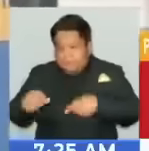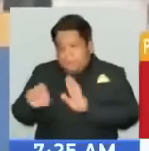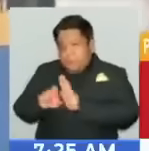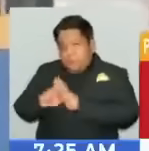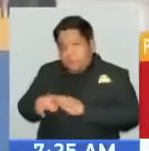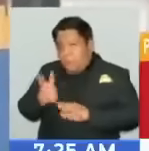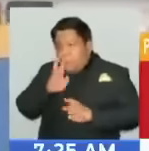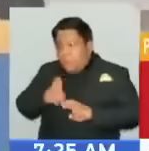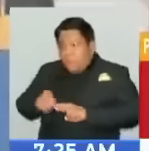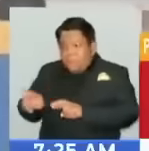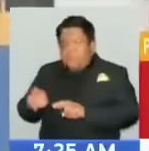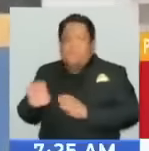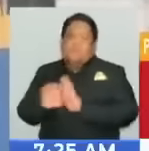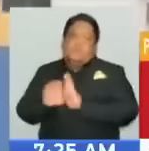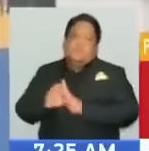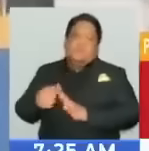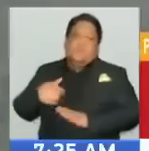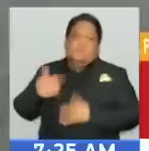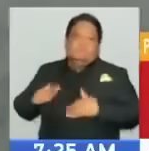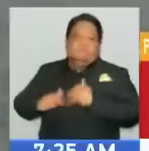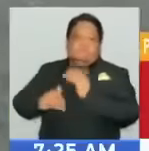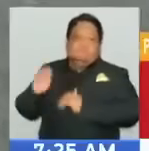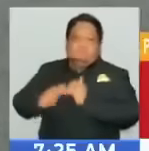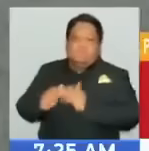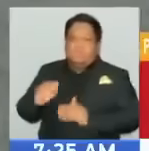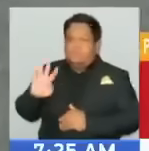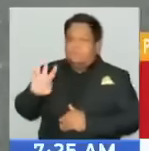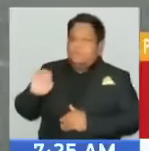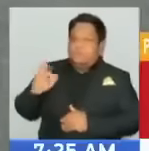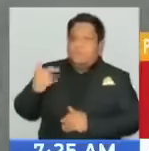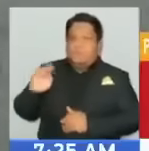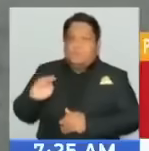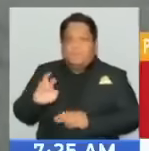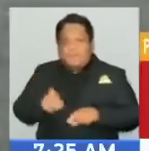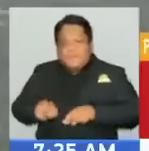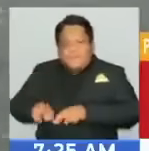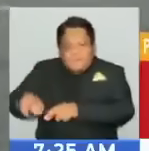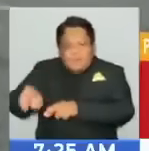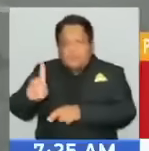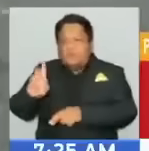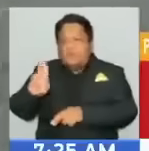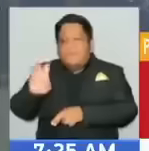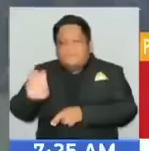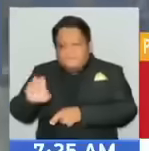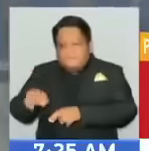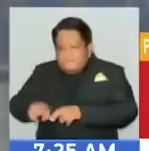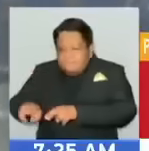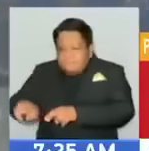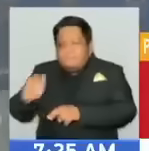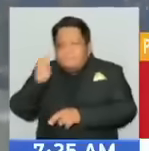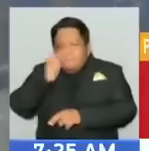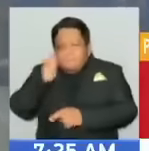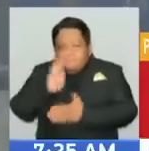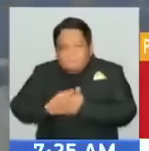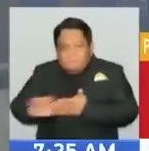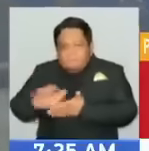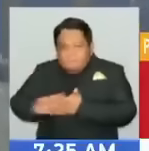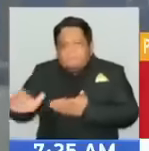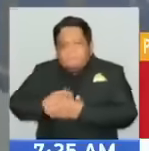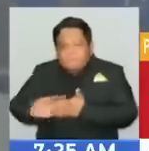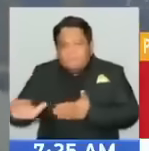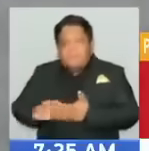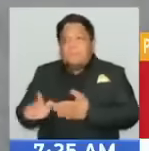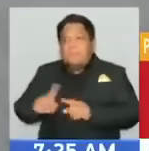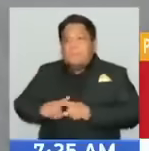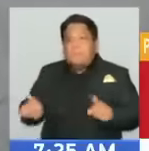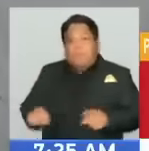40 kilometers of river drive para malinis ko yung river at araw-araw naglilinis kami ng river. Pero pag sinarhan nila yung